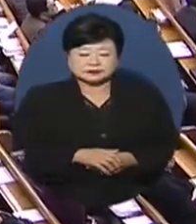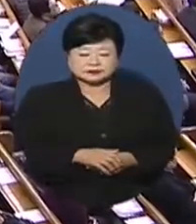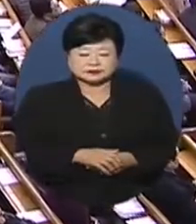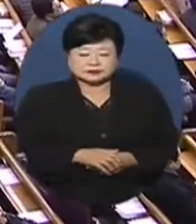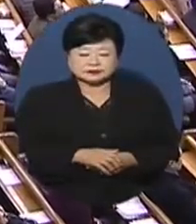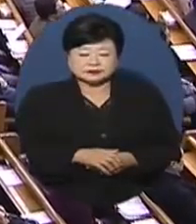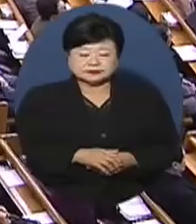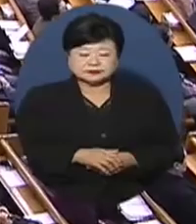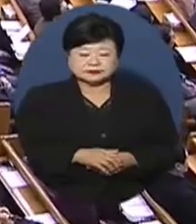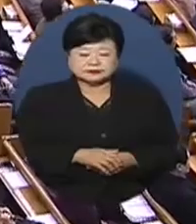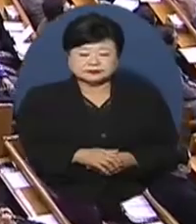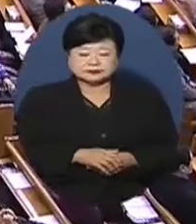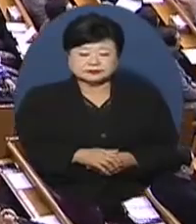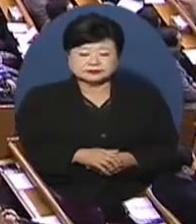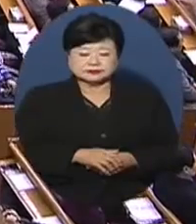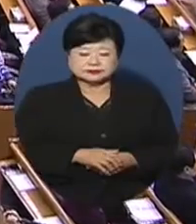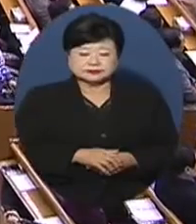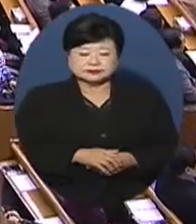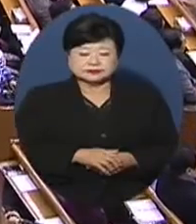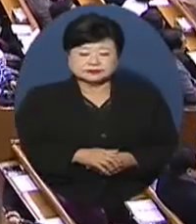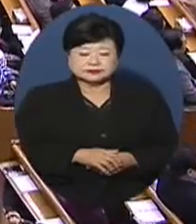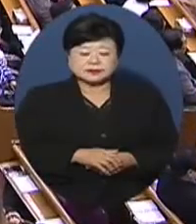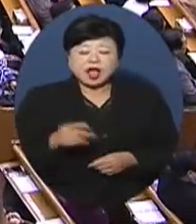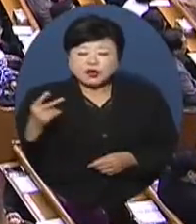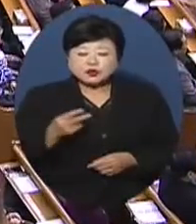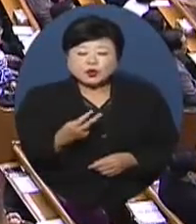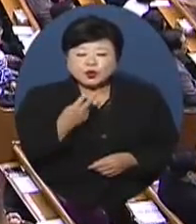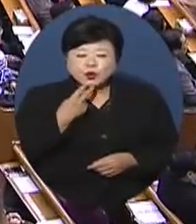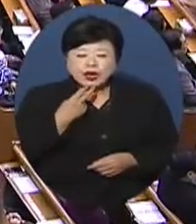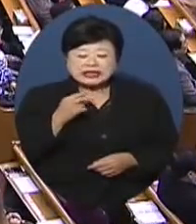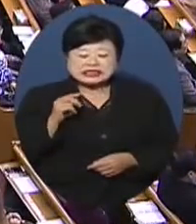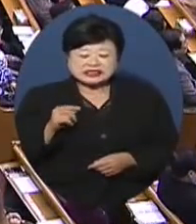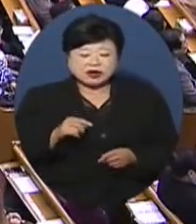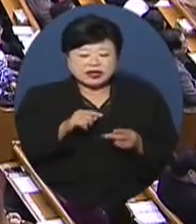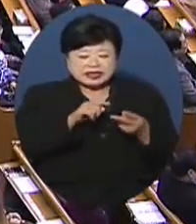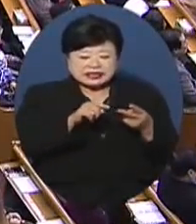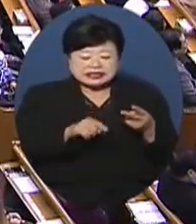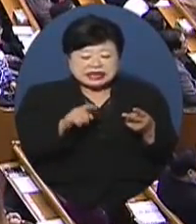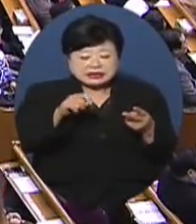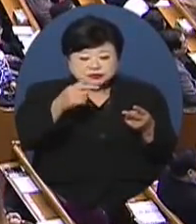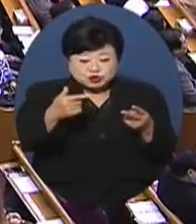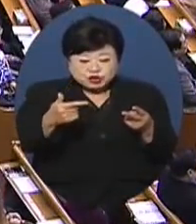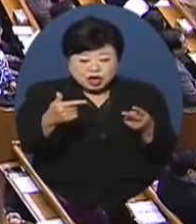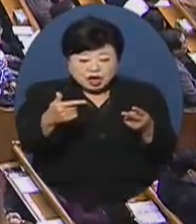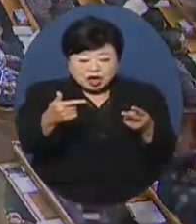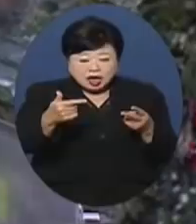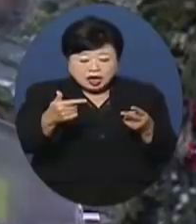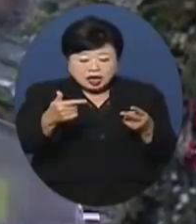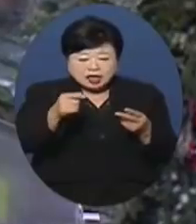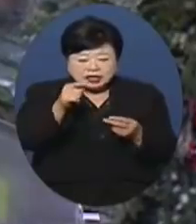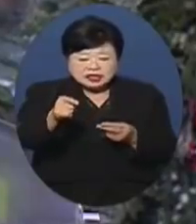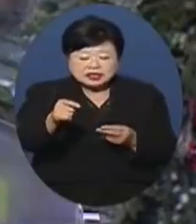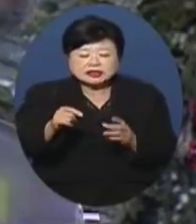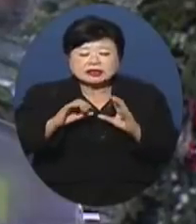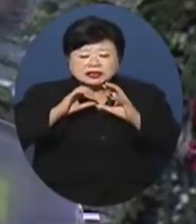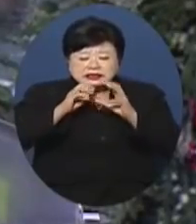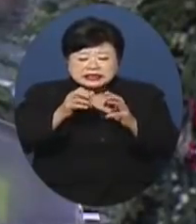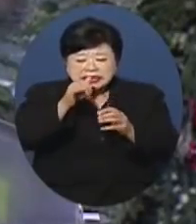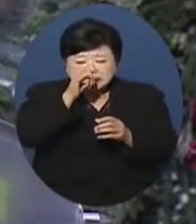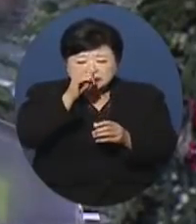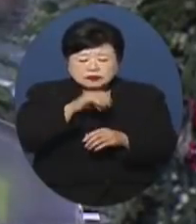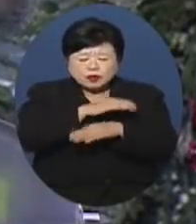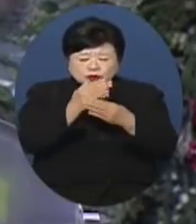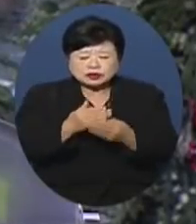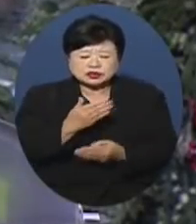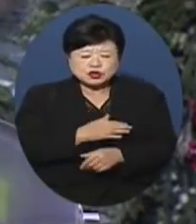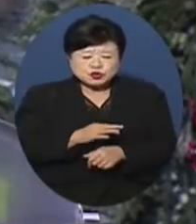말씀하셨습니다. 또 요한 1서 2장 16절에도 이는 세상에 있는 모든